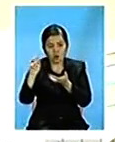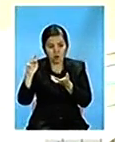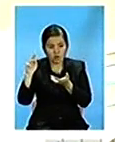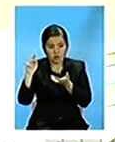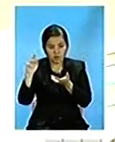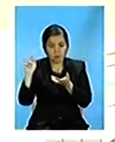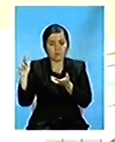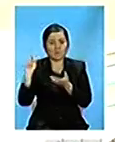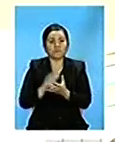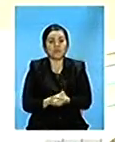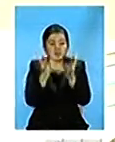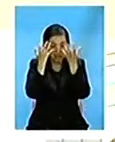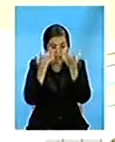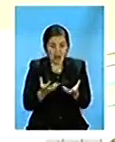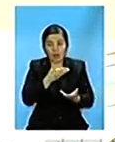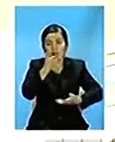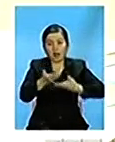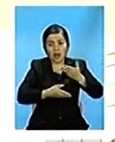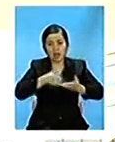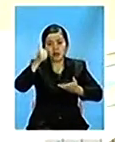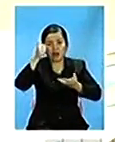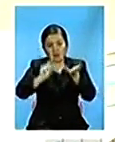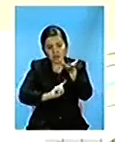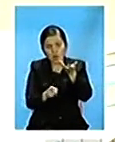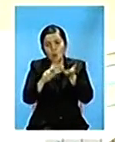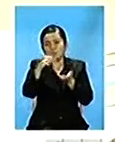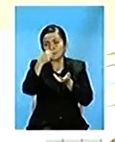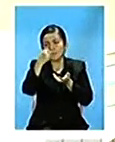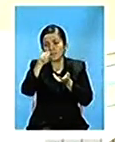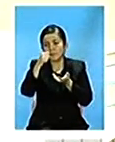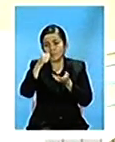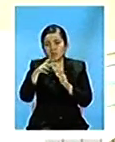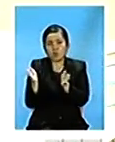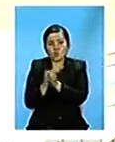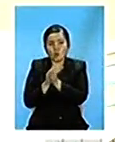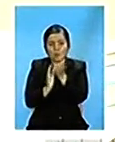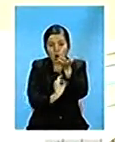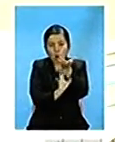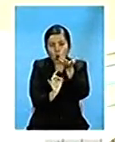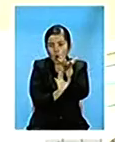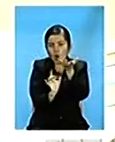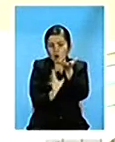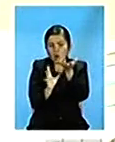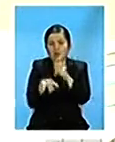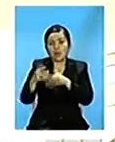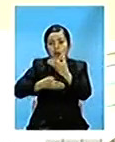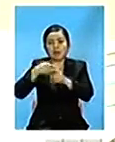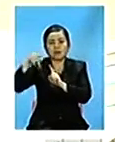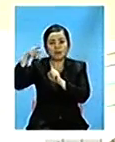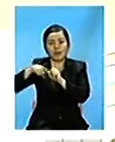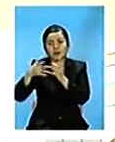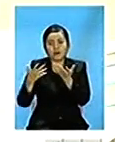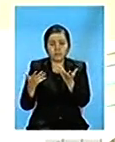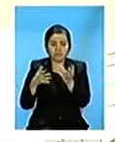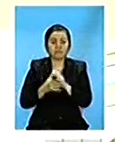น้ำหนักร้อยกิโลขายได้กิโลสิบบาทก็ได้พันบาทแต่ถ้ากิโลไม่ถึงสิบบาทก็ไม่ได้ถึงพัน